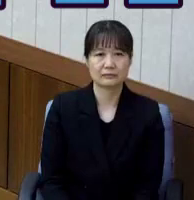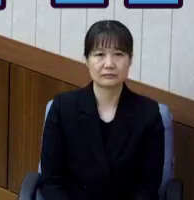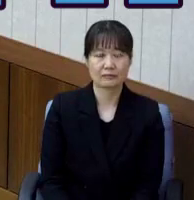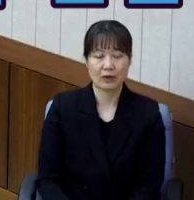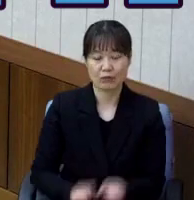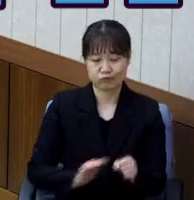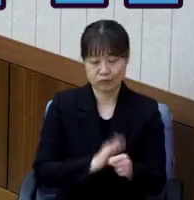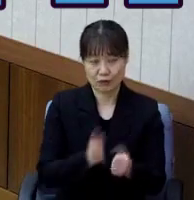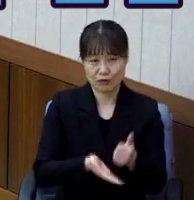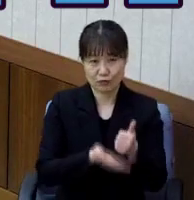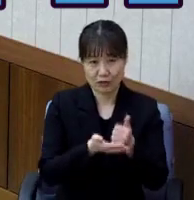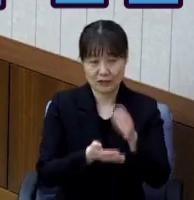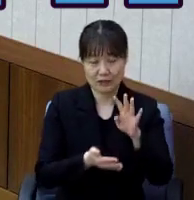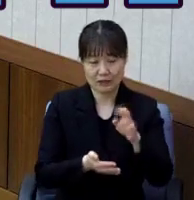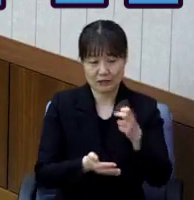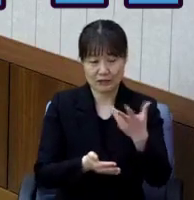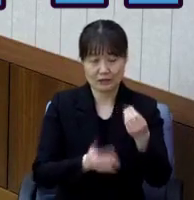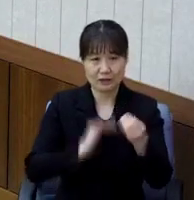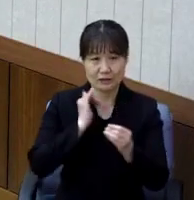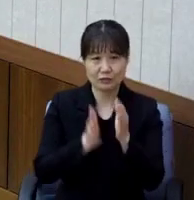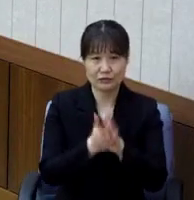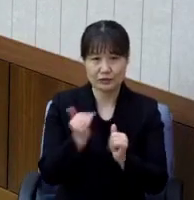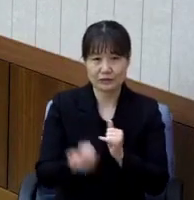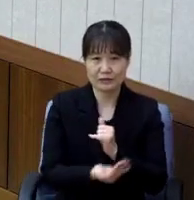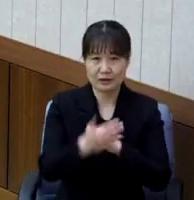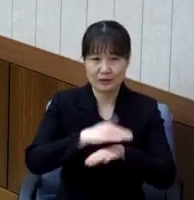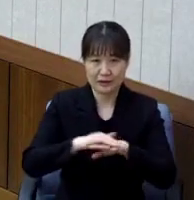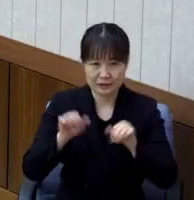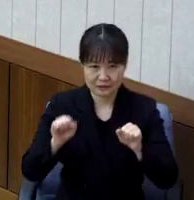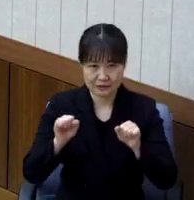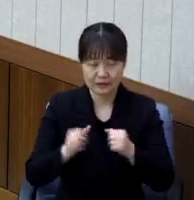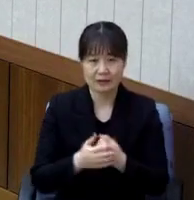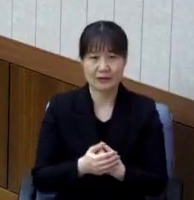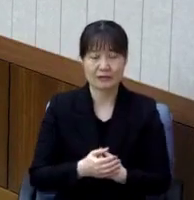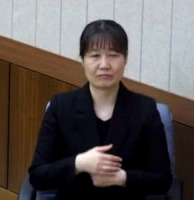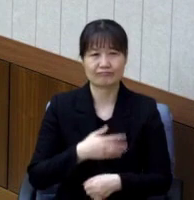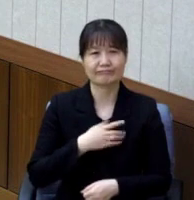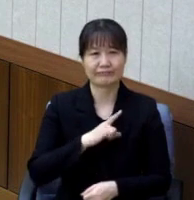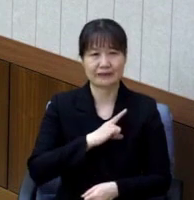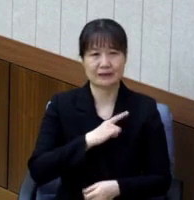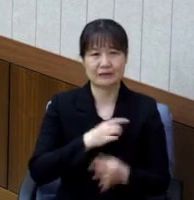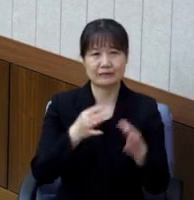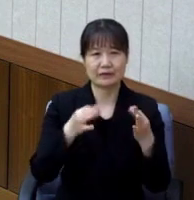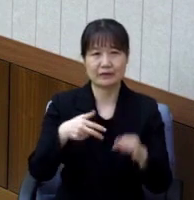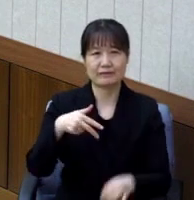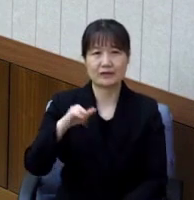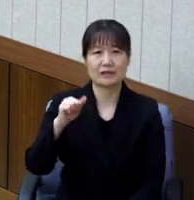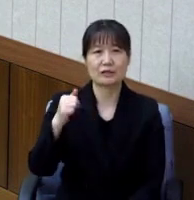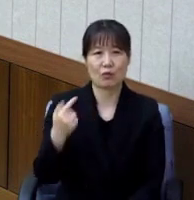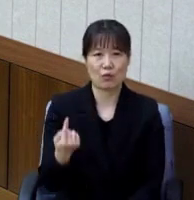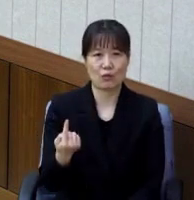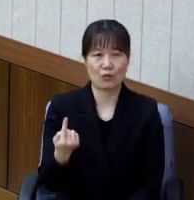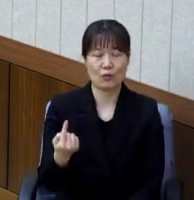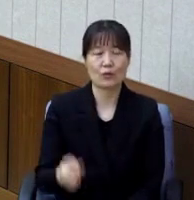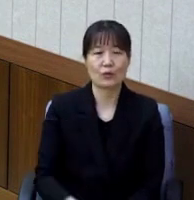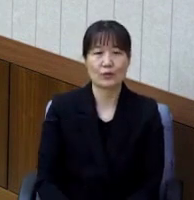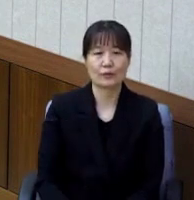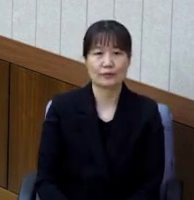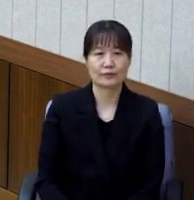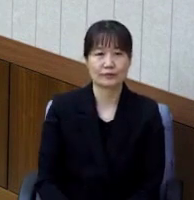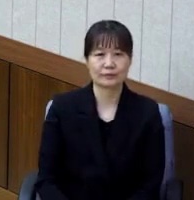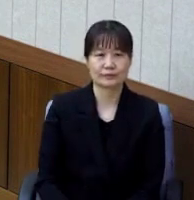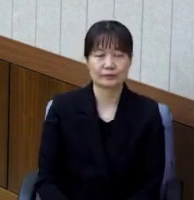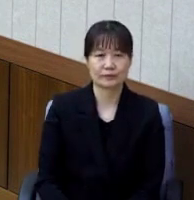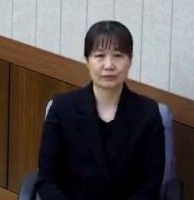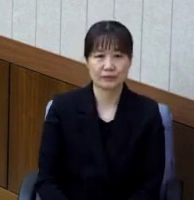사랑하고 존경하는 47만 의부 시민 여러분 안녕하십니까 신고 일리도 장감 자동에 지옥을 두고 있는 더불어민주당 김조 의원입니다